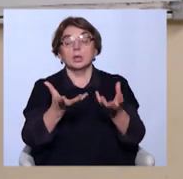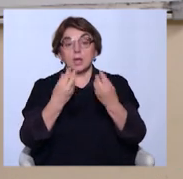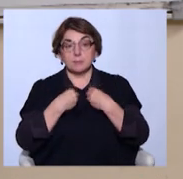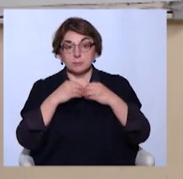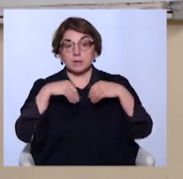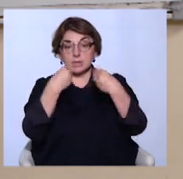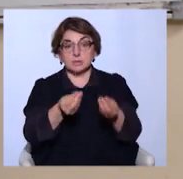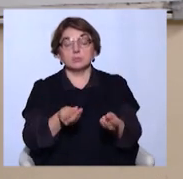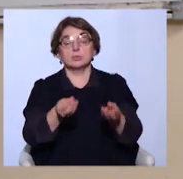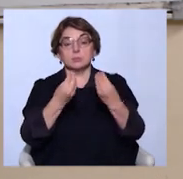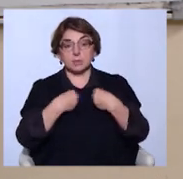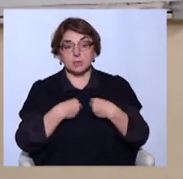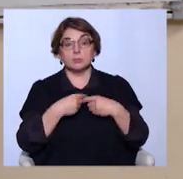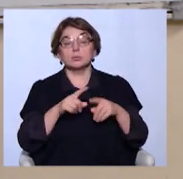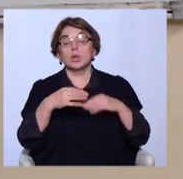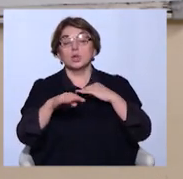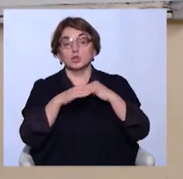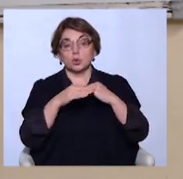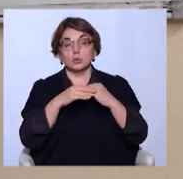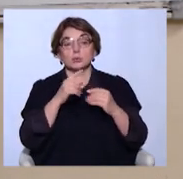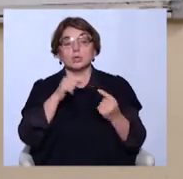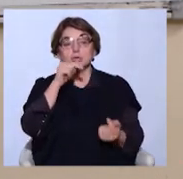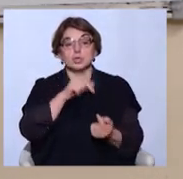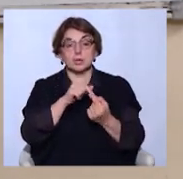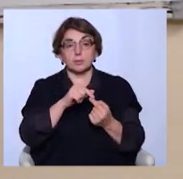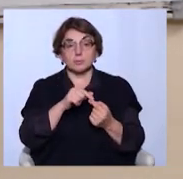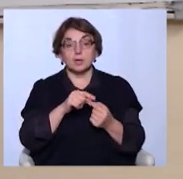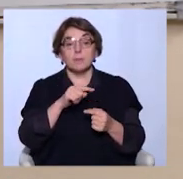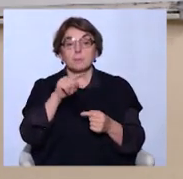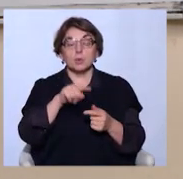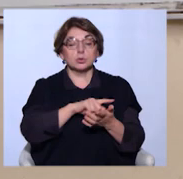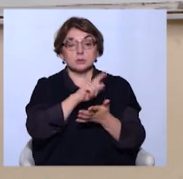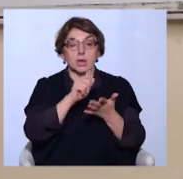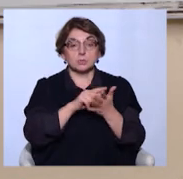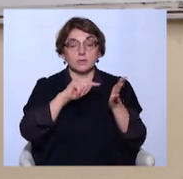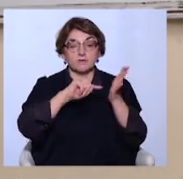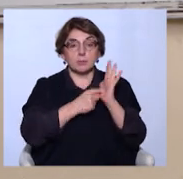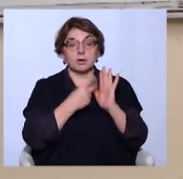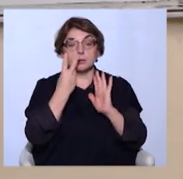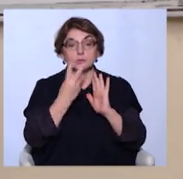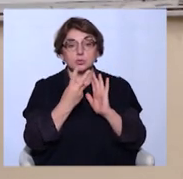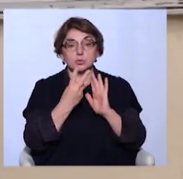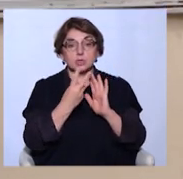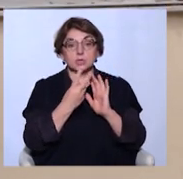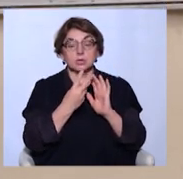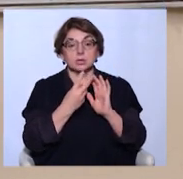და შეძენილი რაოდენობა უნდა იყოს ყოველთვის ტოლი, შესაბამისად მეორე ტოლობას ვამრავლებთ 2-ზე.